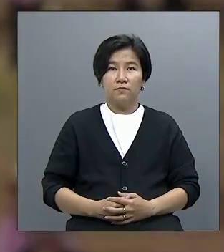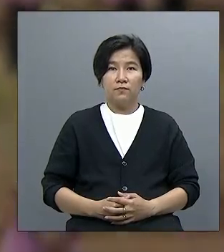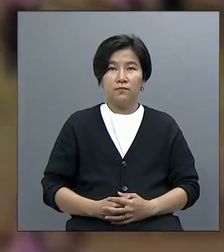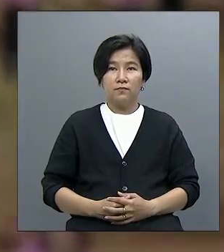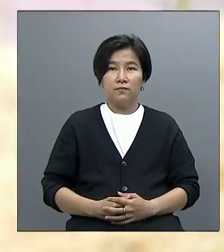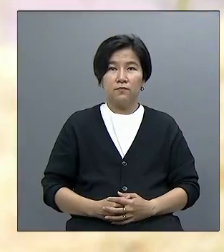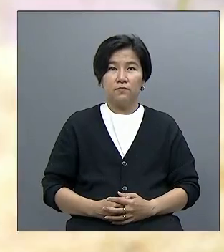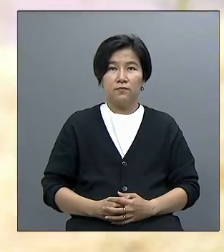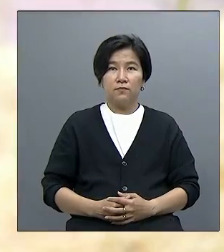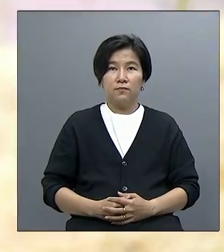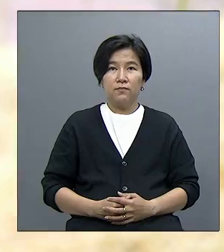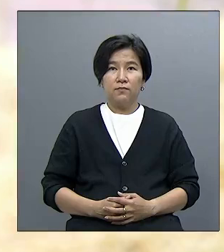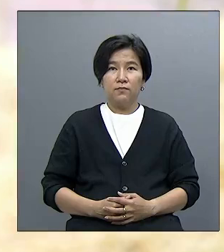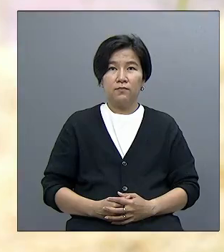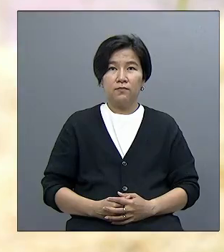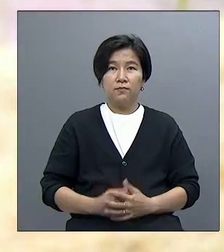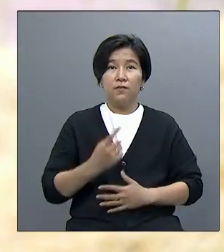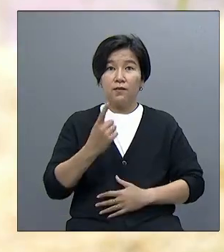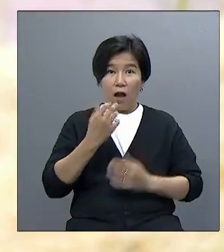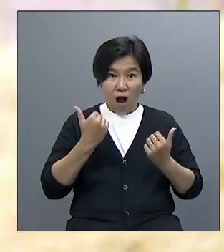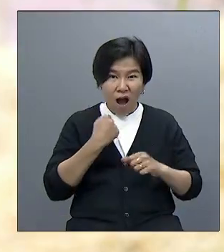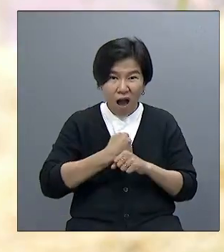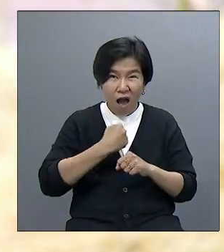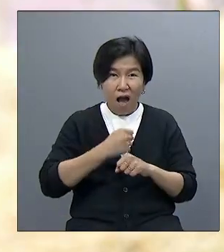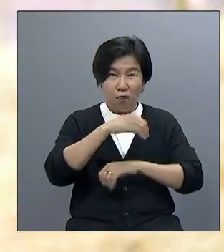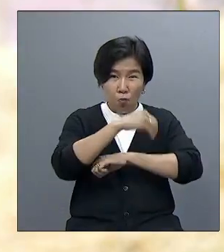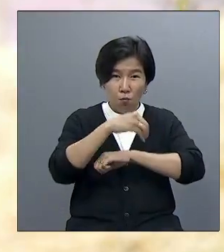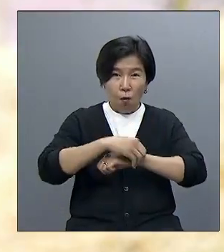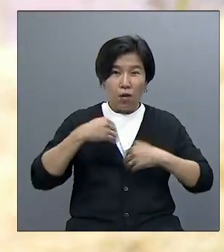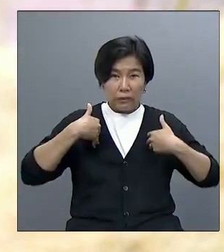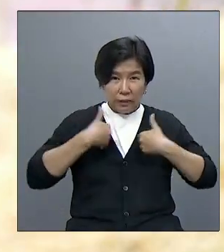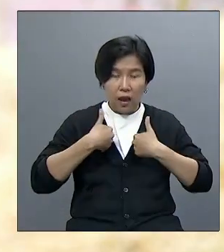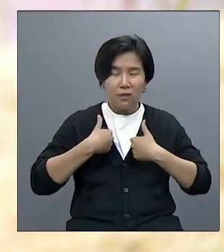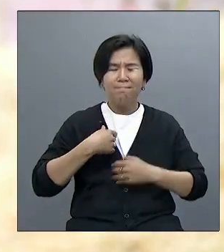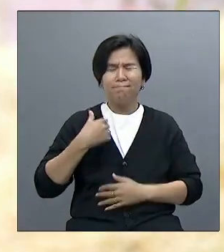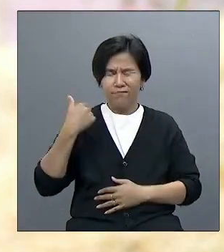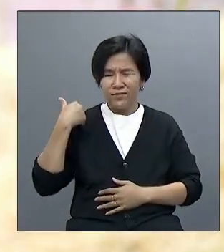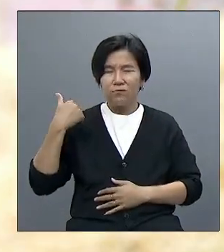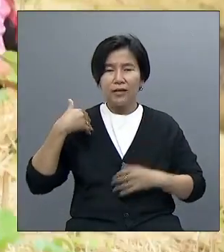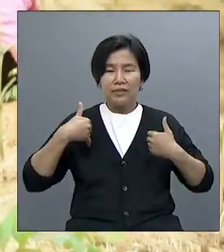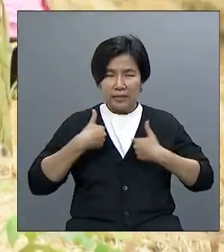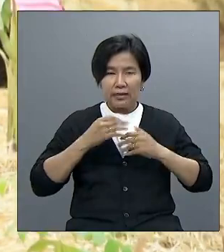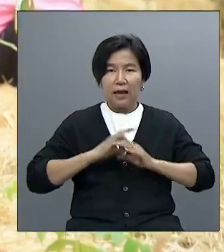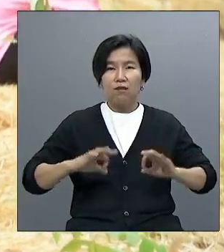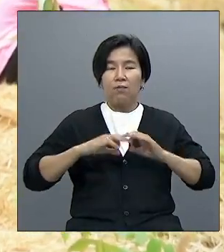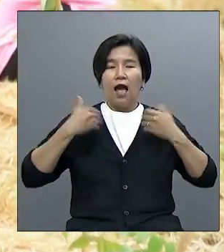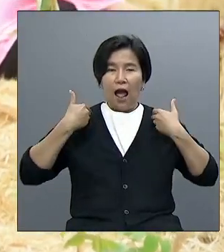ถามว่าทำวันนี้แล้วเหนื่อยไหมคะก็มันก็เหนื่อยค่ะแต่ว่าเราทำด้วยแรงกายนะคะซึ่งทำด้วยแรงกายไม่